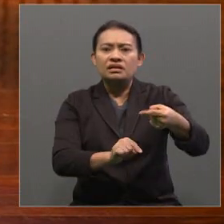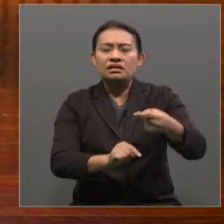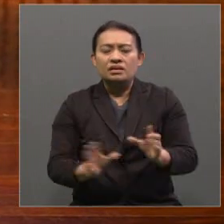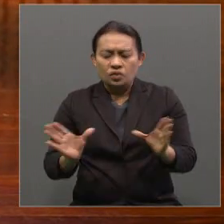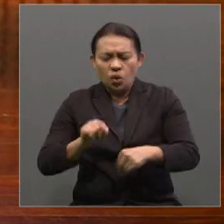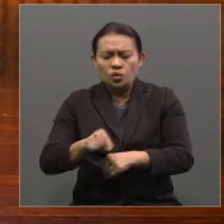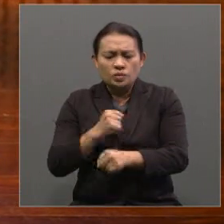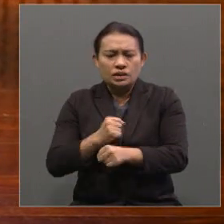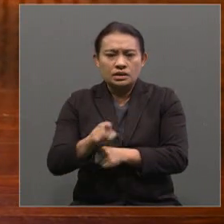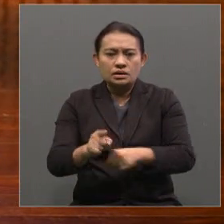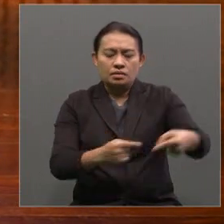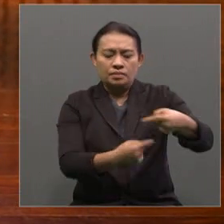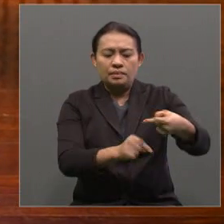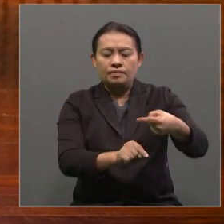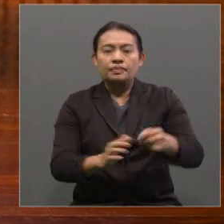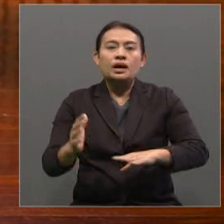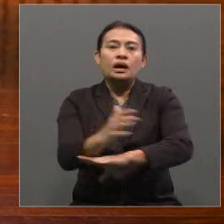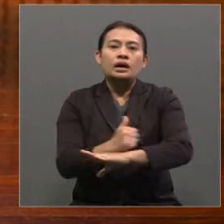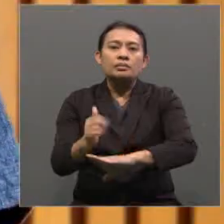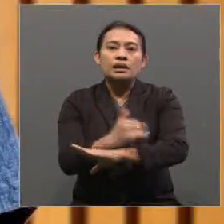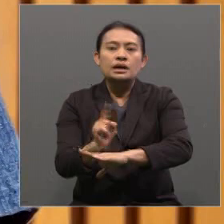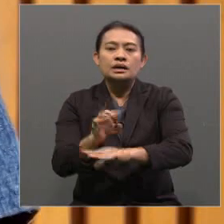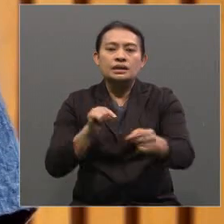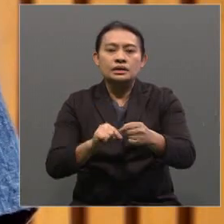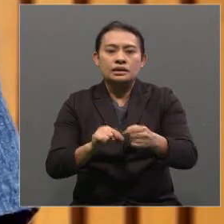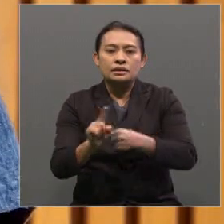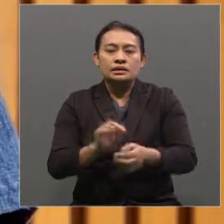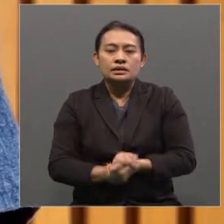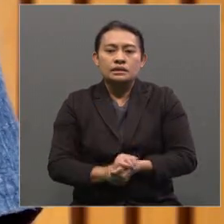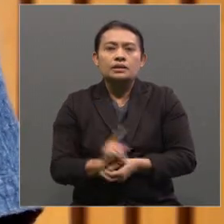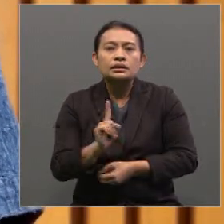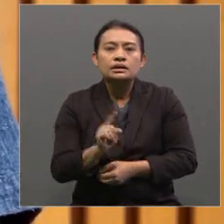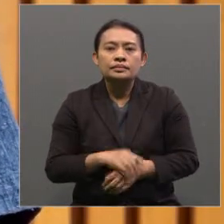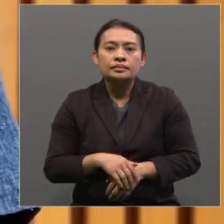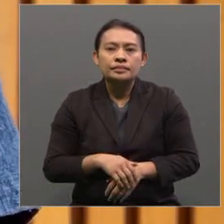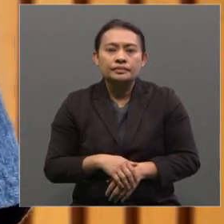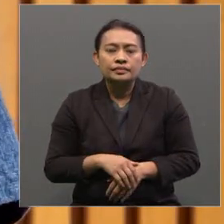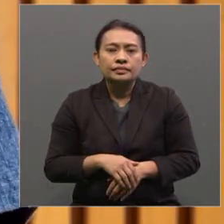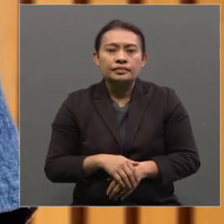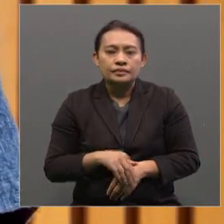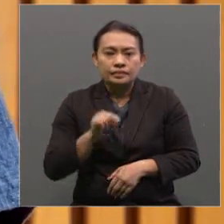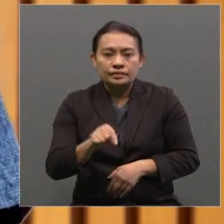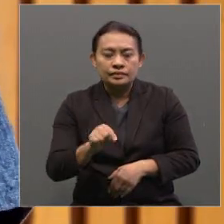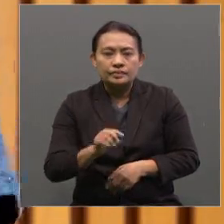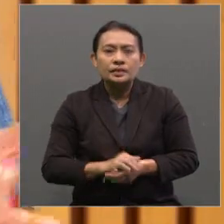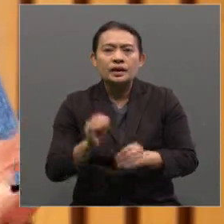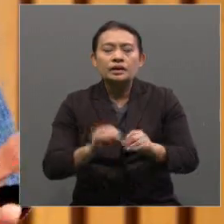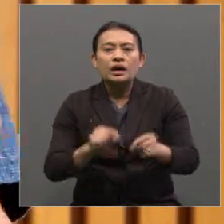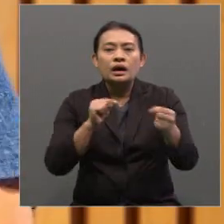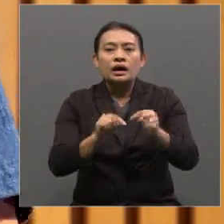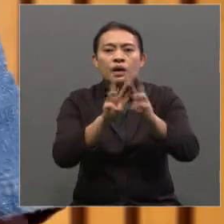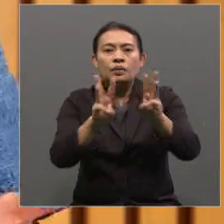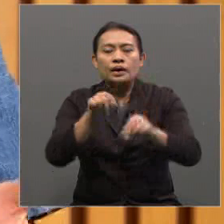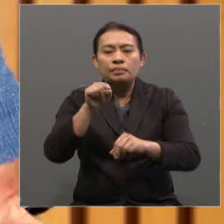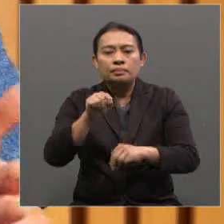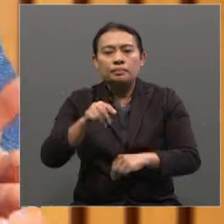นี้แหละพื้นที่ทางการเมืองมันก็เกิดจากอะไรครับเนี่ยห้องพันทิปราดดำเนินใช่ไหมครับพันทิป .com เนี่ยมันก็เกิดจากเว็บบอร์ด